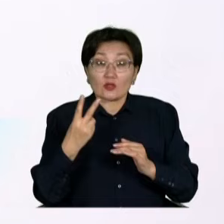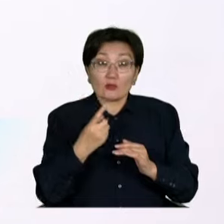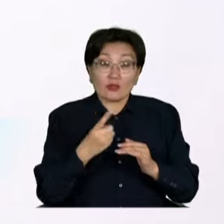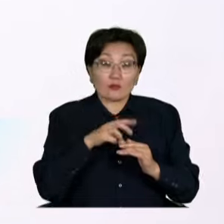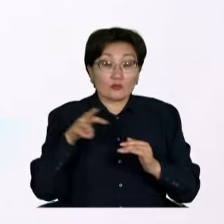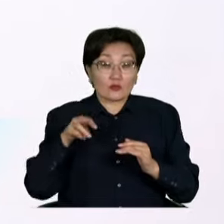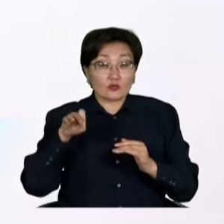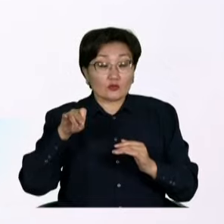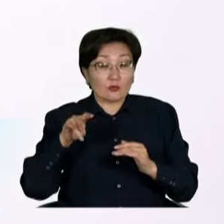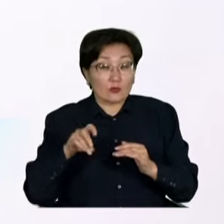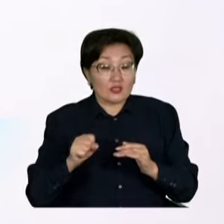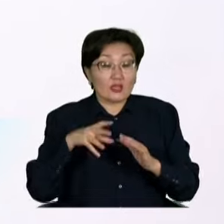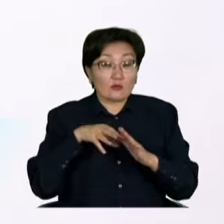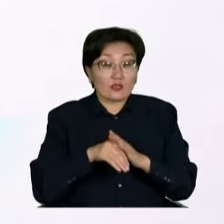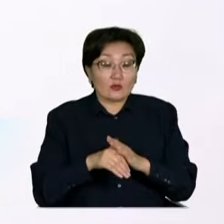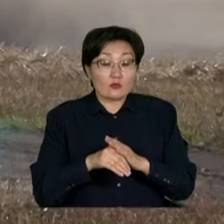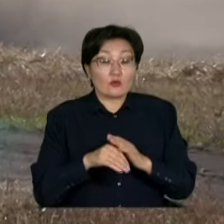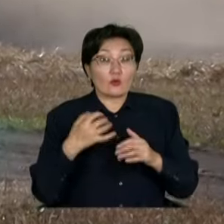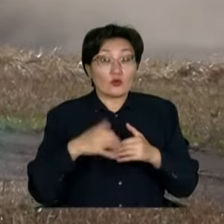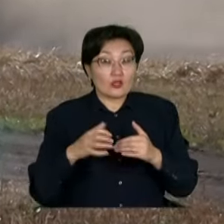құрап, орташ өнімдік 10,7 сантиметр болды.